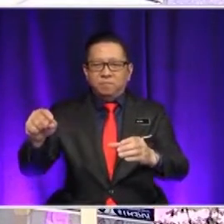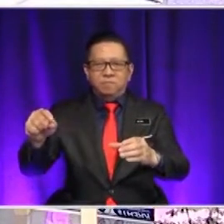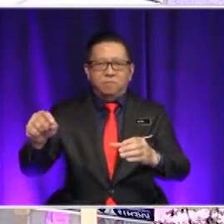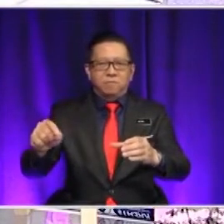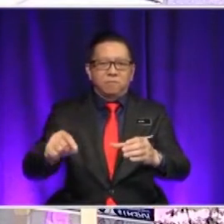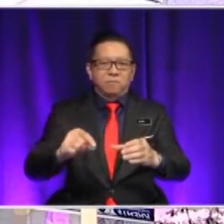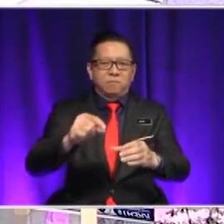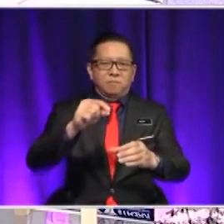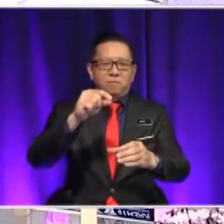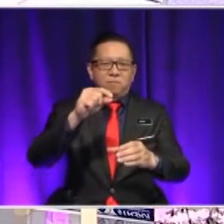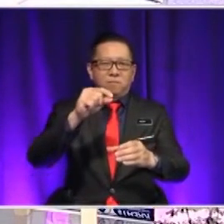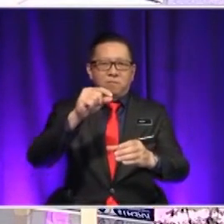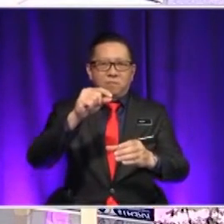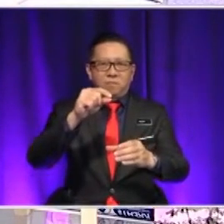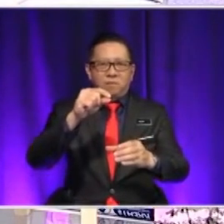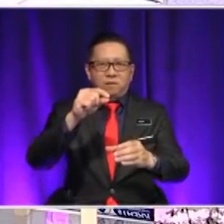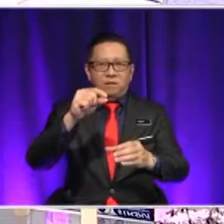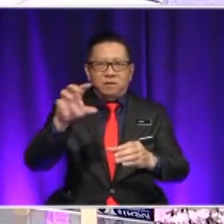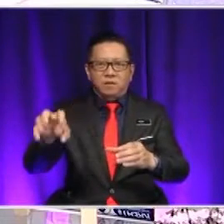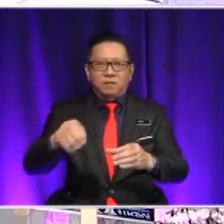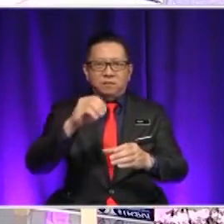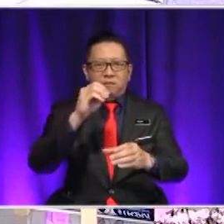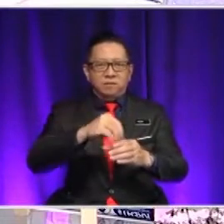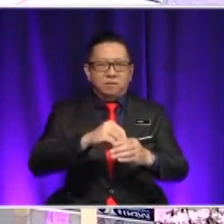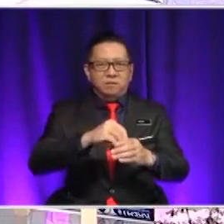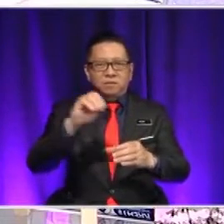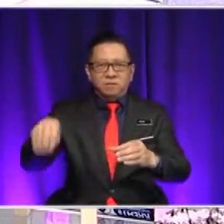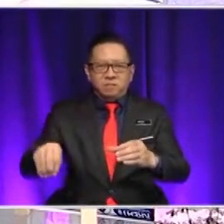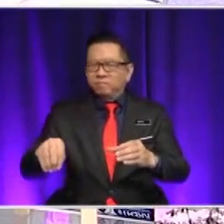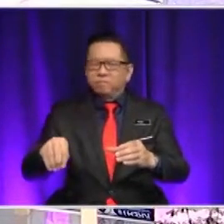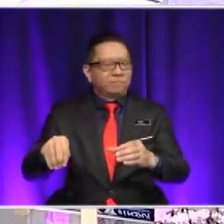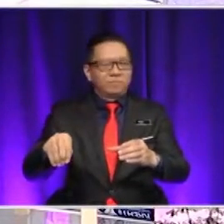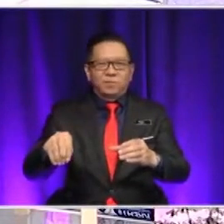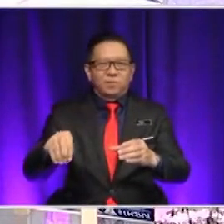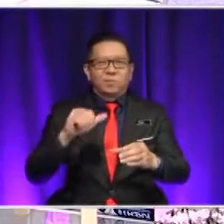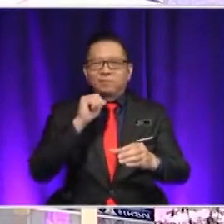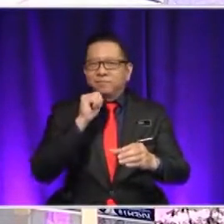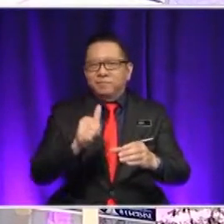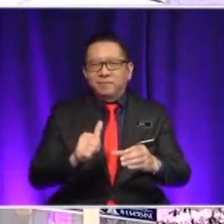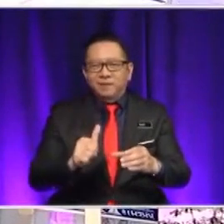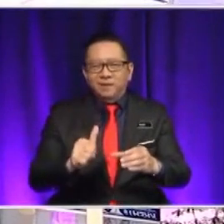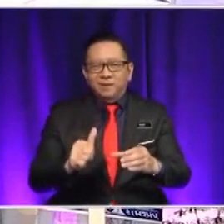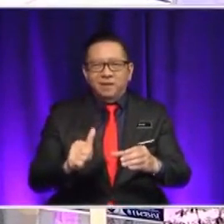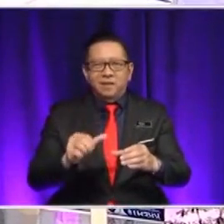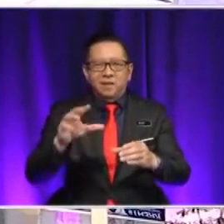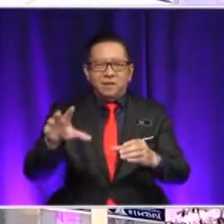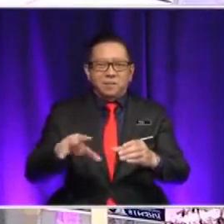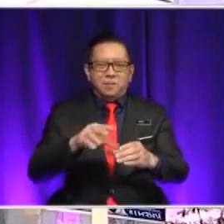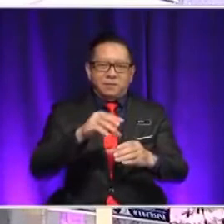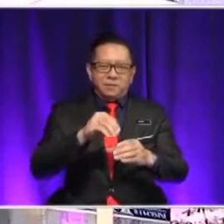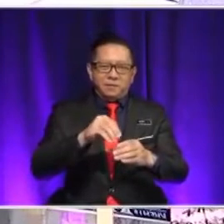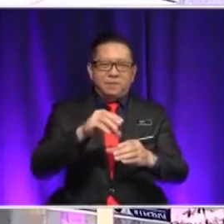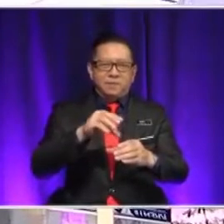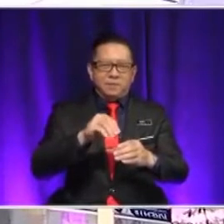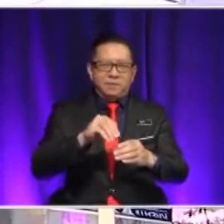oleh berhati-hati jangan terus angkat terus kita ubah ke atas di lantai sebenarnya semuanya dulu WC